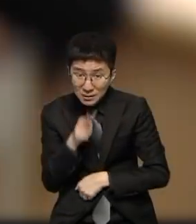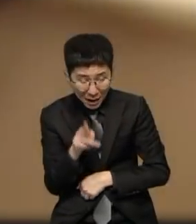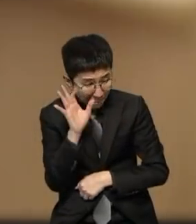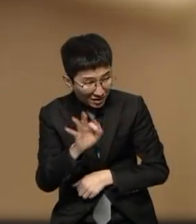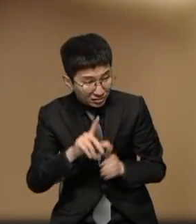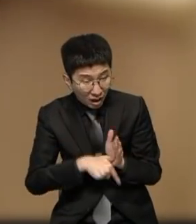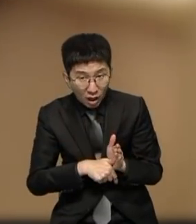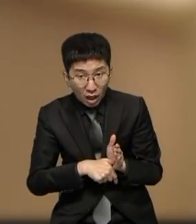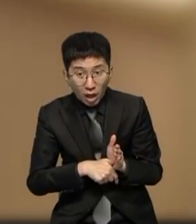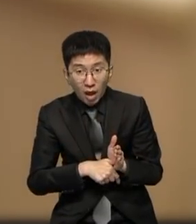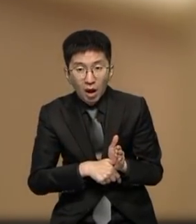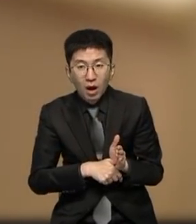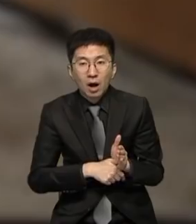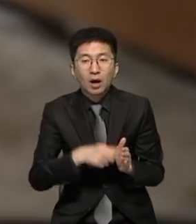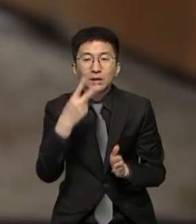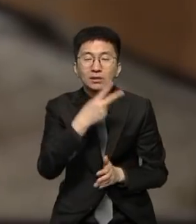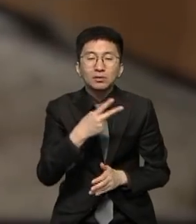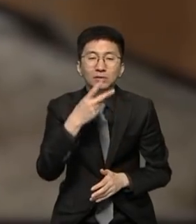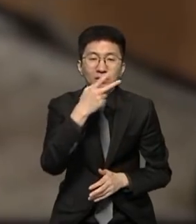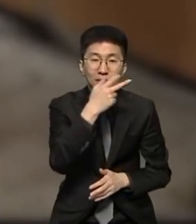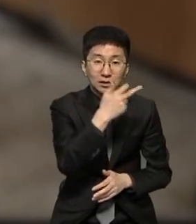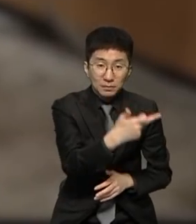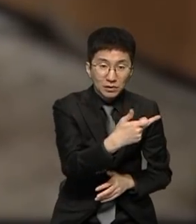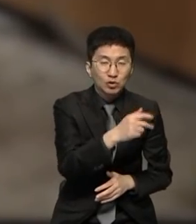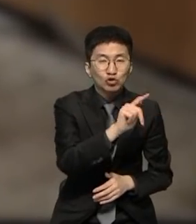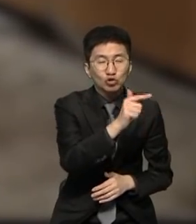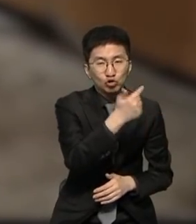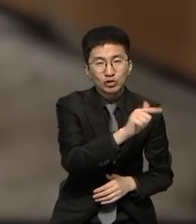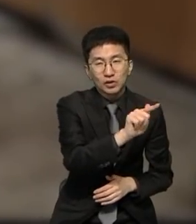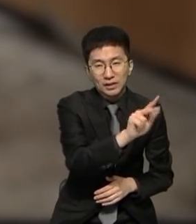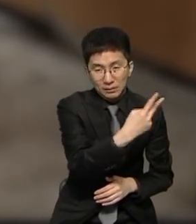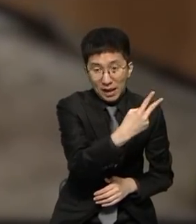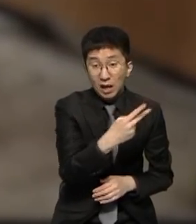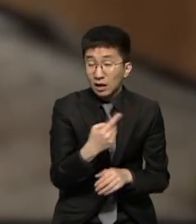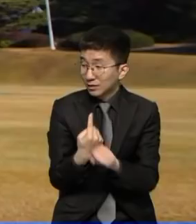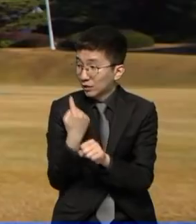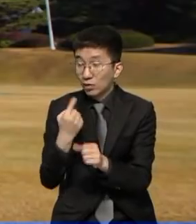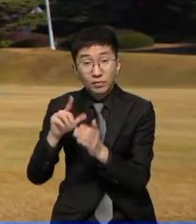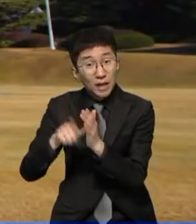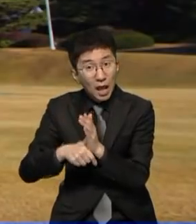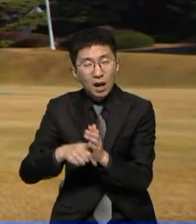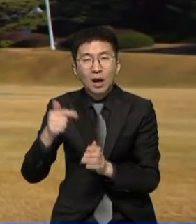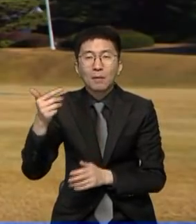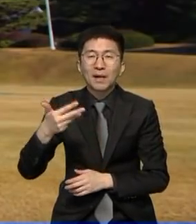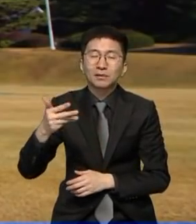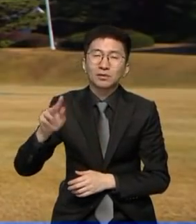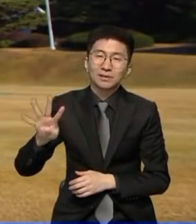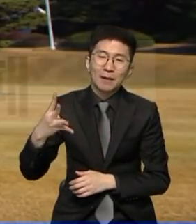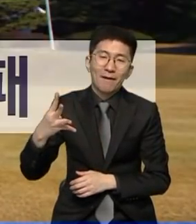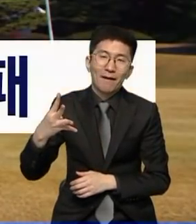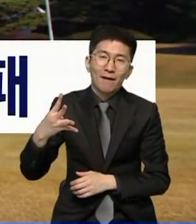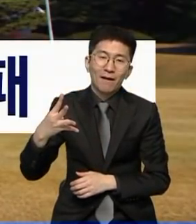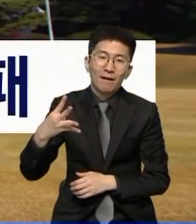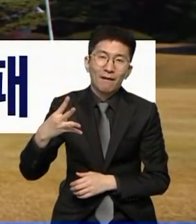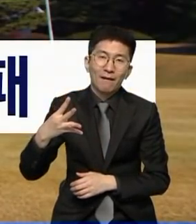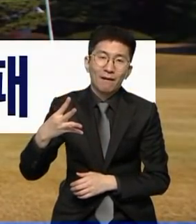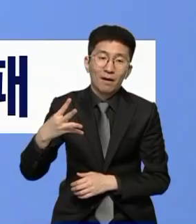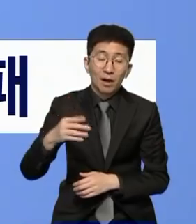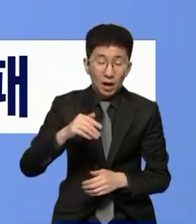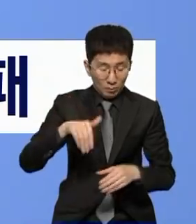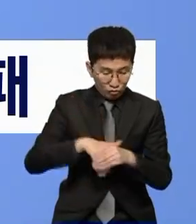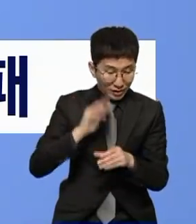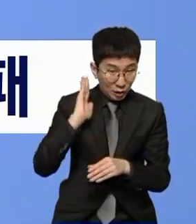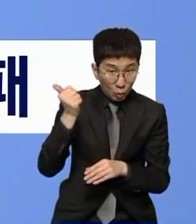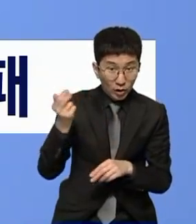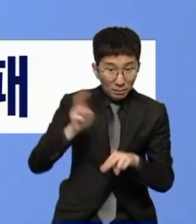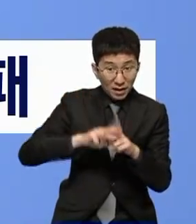촉법소년은 2017년 6,200여 명에서 지난해 8,400여 명으로 늘었습니다. 촉법소년 연령 조정은 문재인 정부